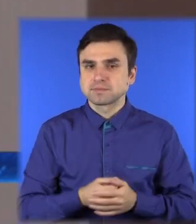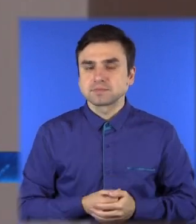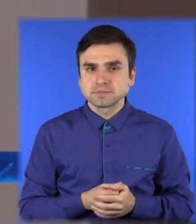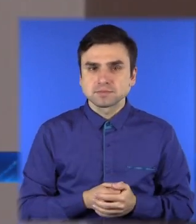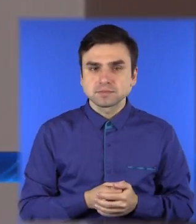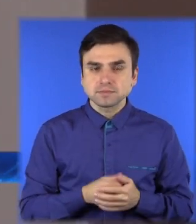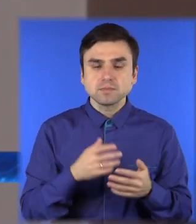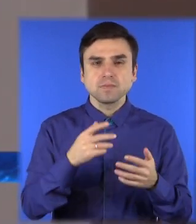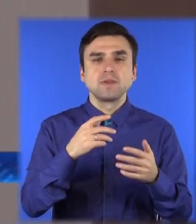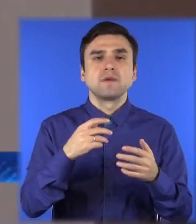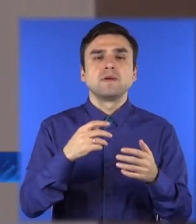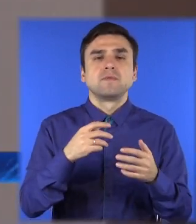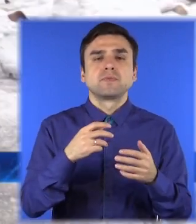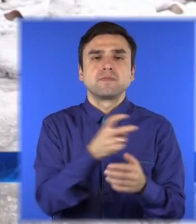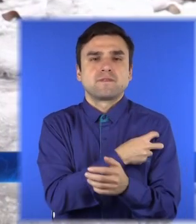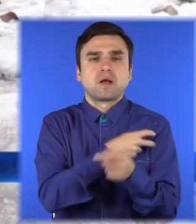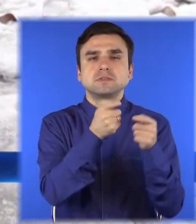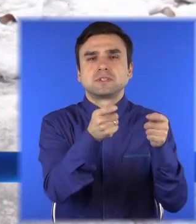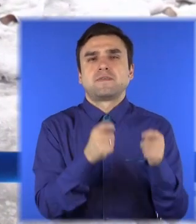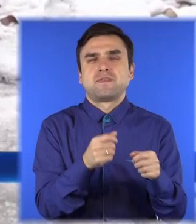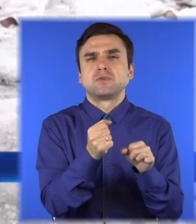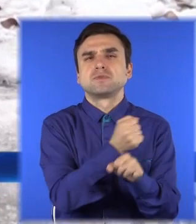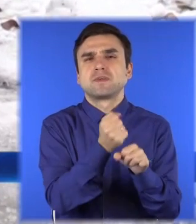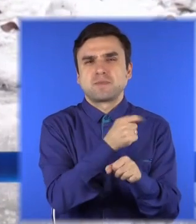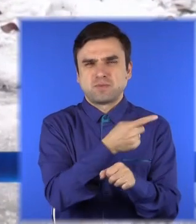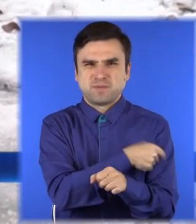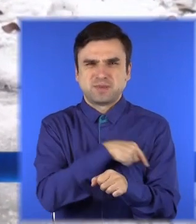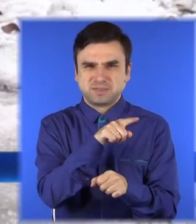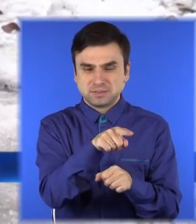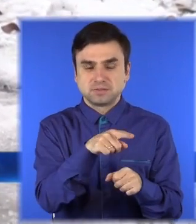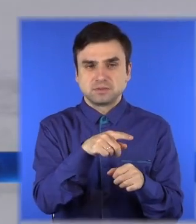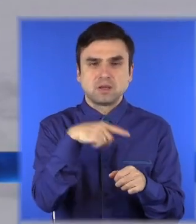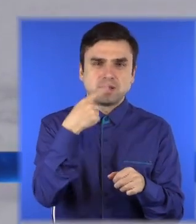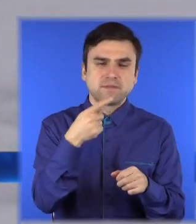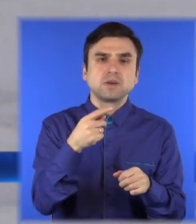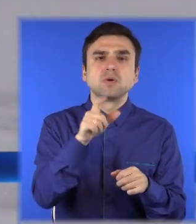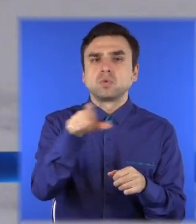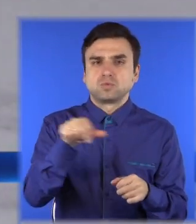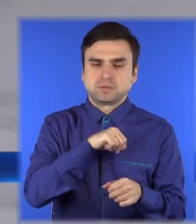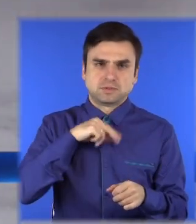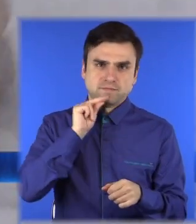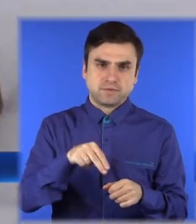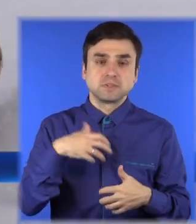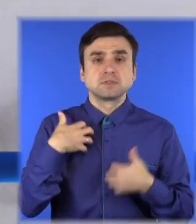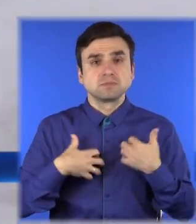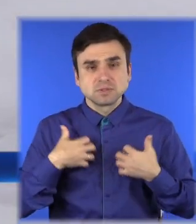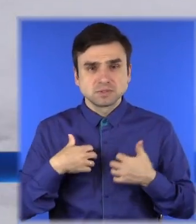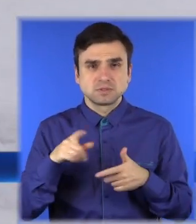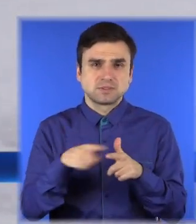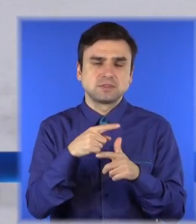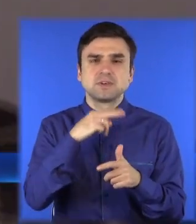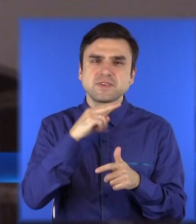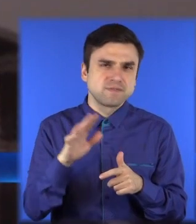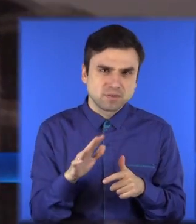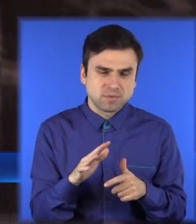завідуючий відділенням травматології тисячки, виникає через необачність самих перехожих. Чи то поспішають у справах, чи то просто не дивляться